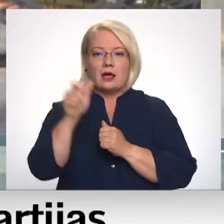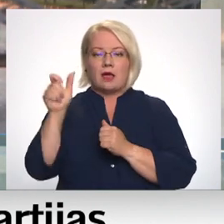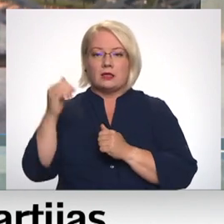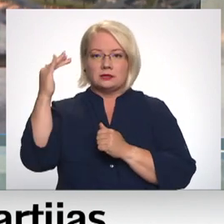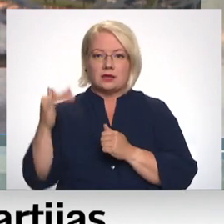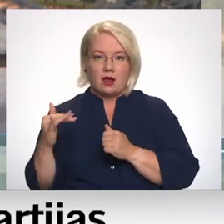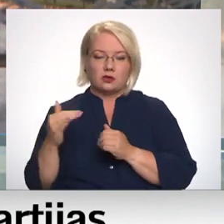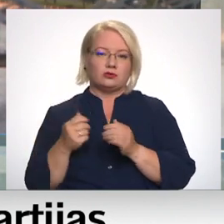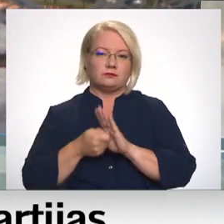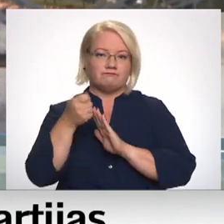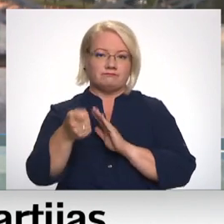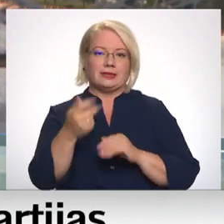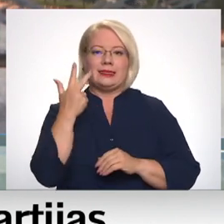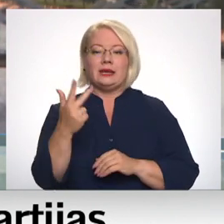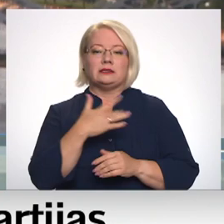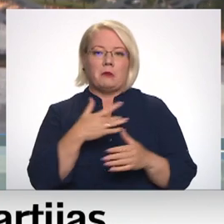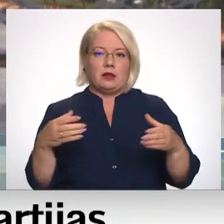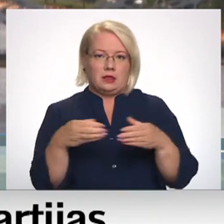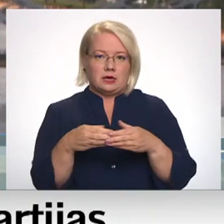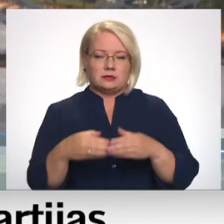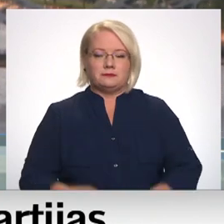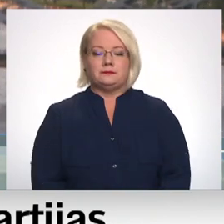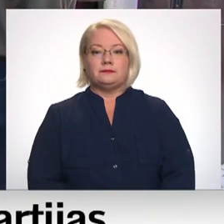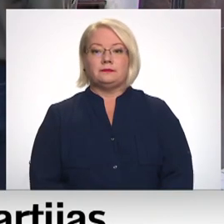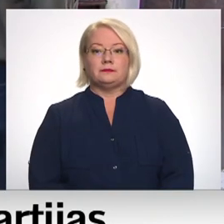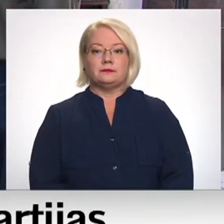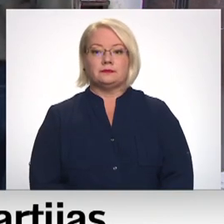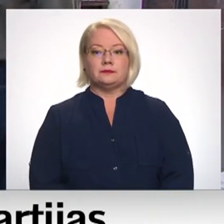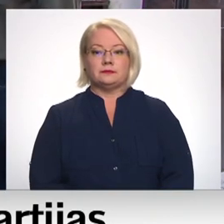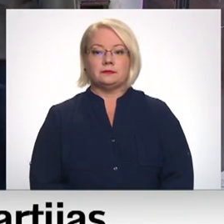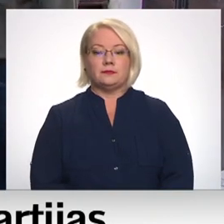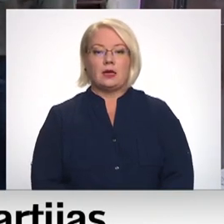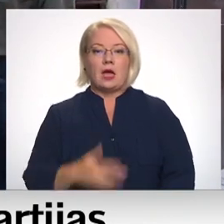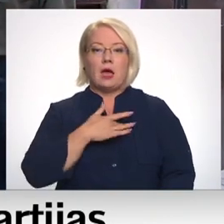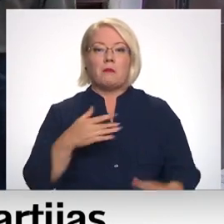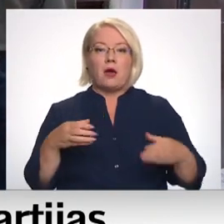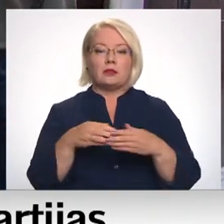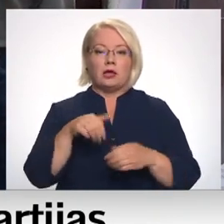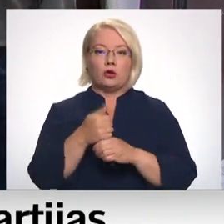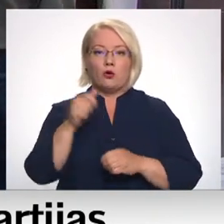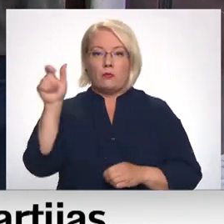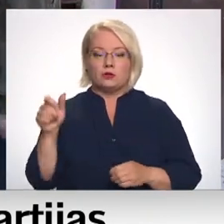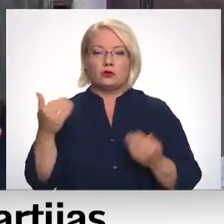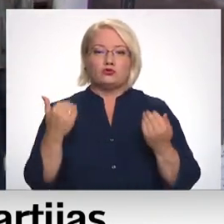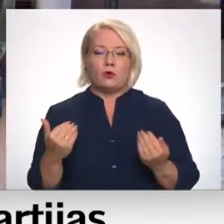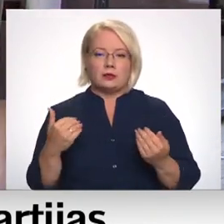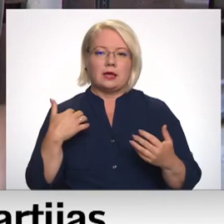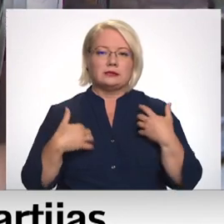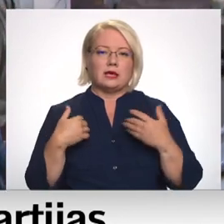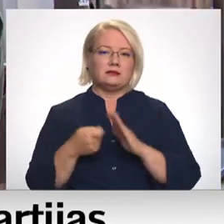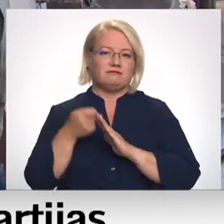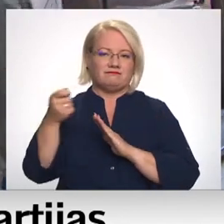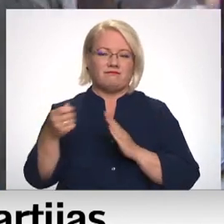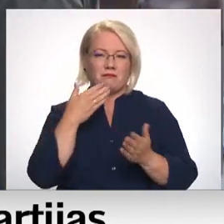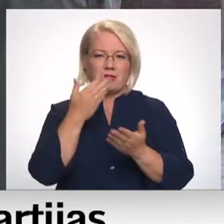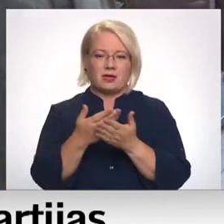iesniedza vēl 3 partijas. Turpinam ar līdzīti. Partiju pārstāvji arī šodien steidz iesniegt savus pieteikumus